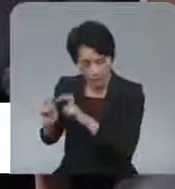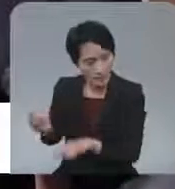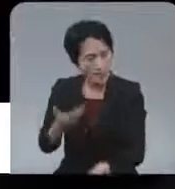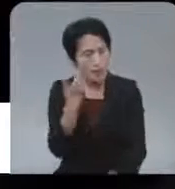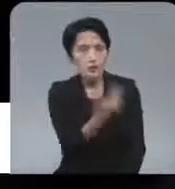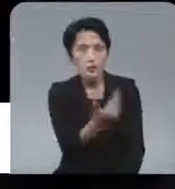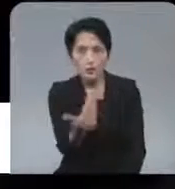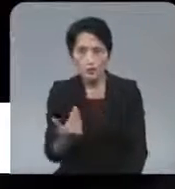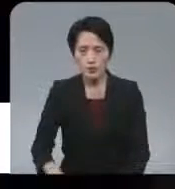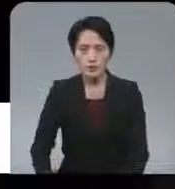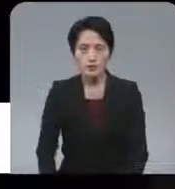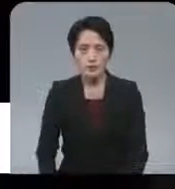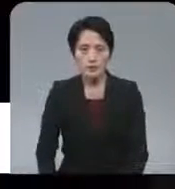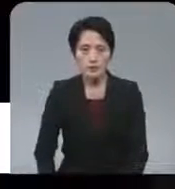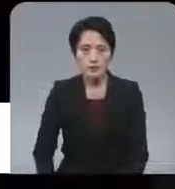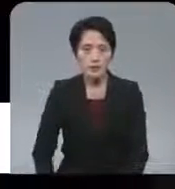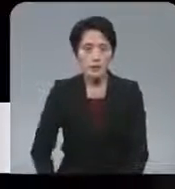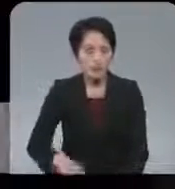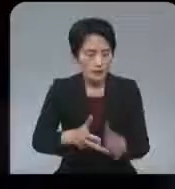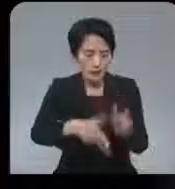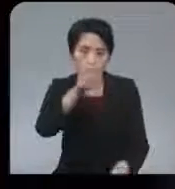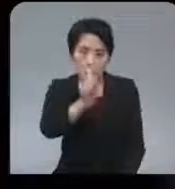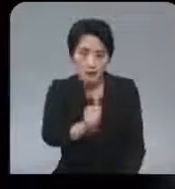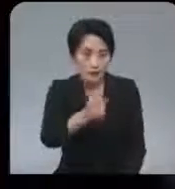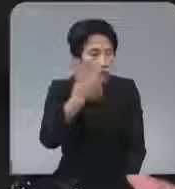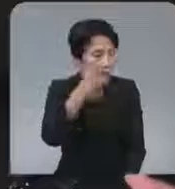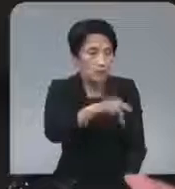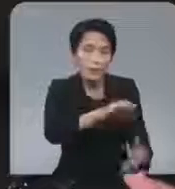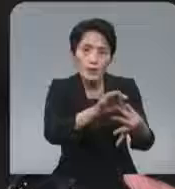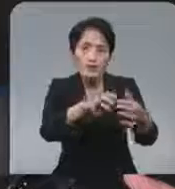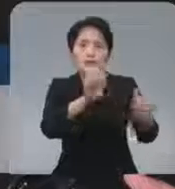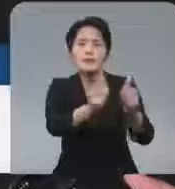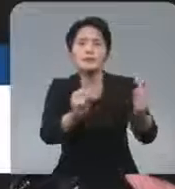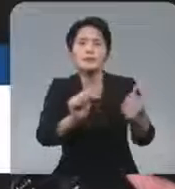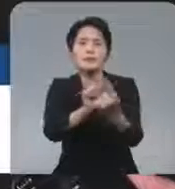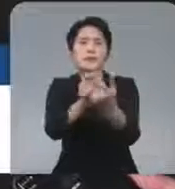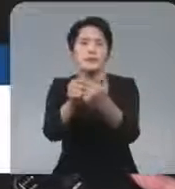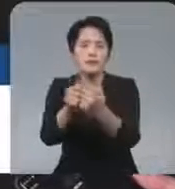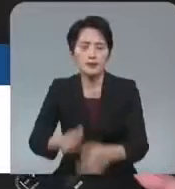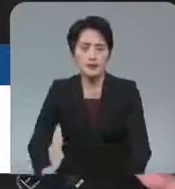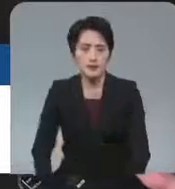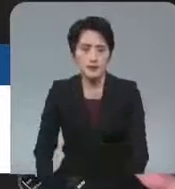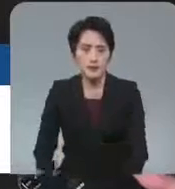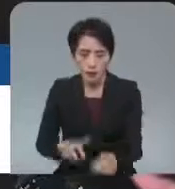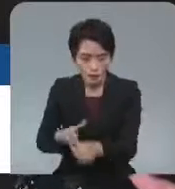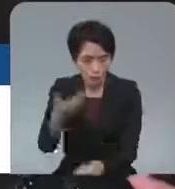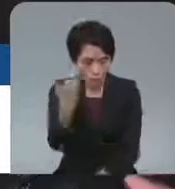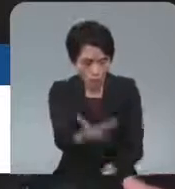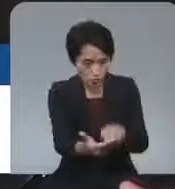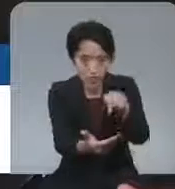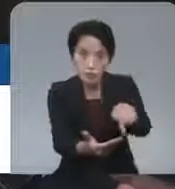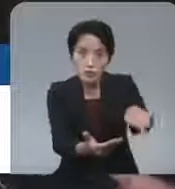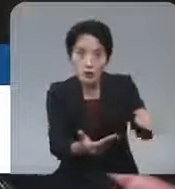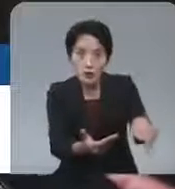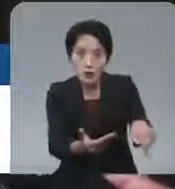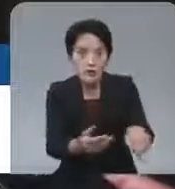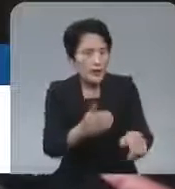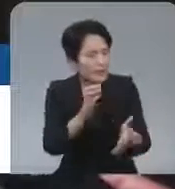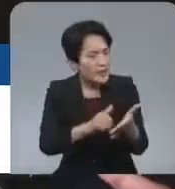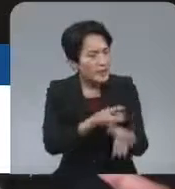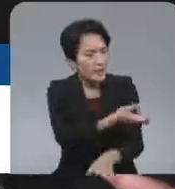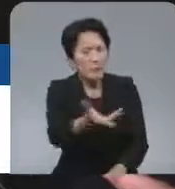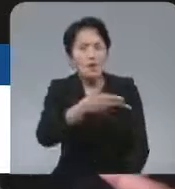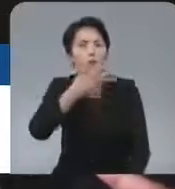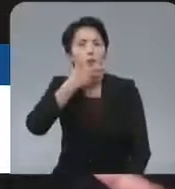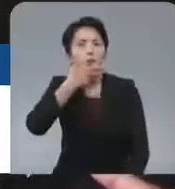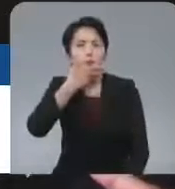球半导体企业提交半导体生产和销售资料。在提交截止日期的第二天，韩美